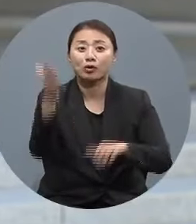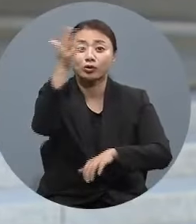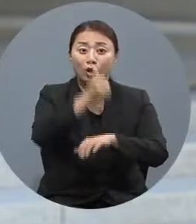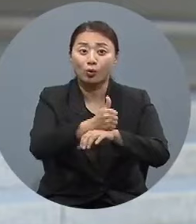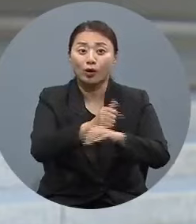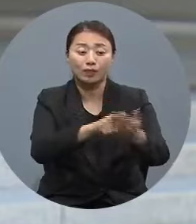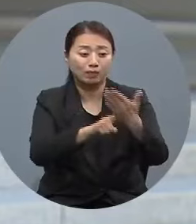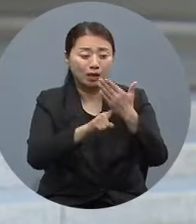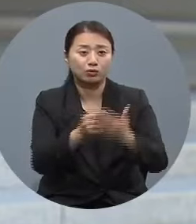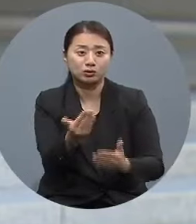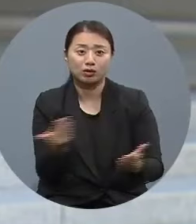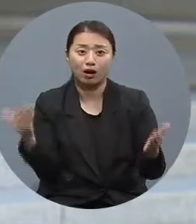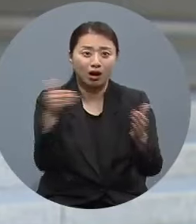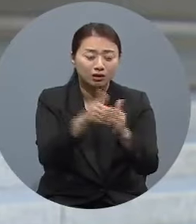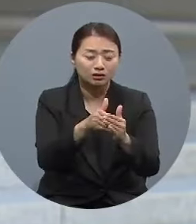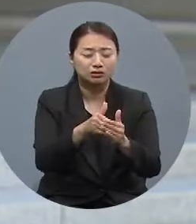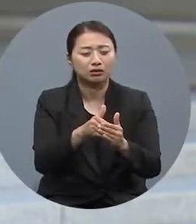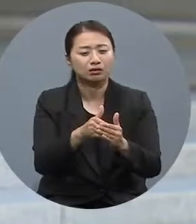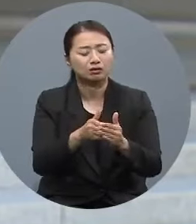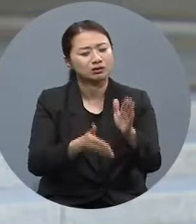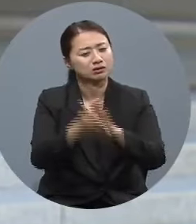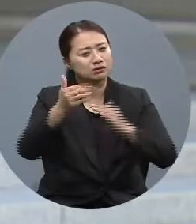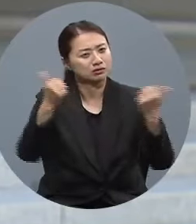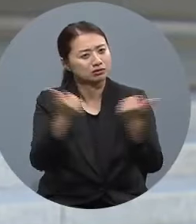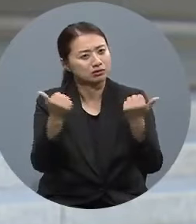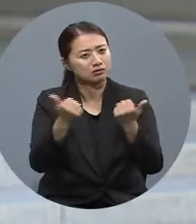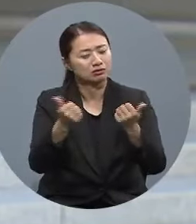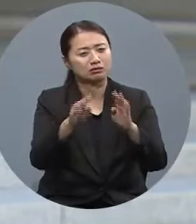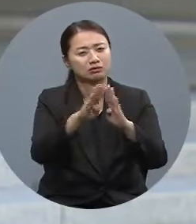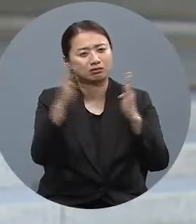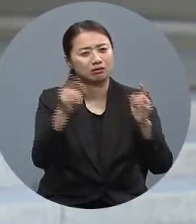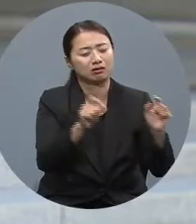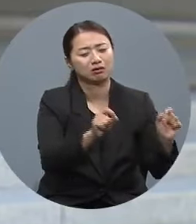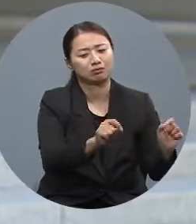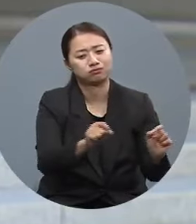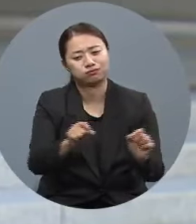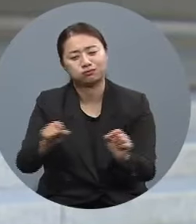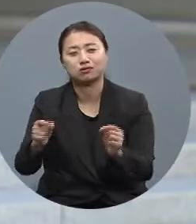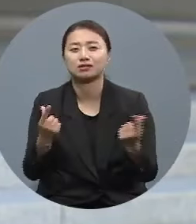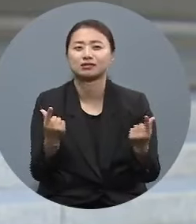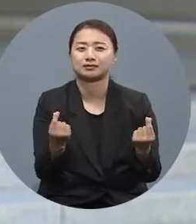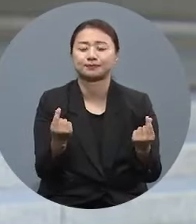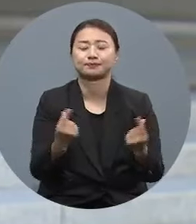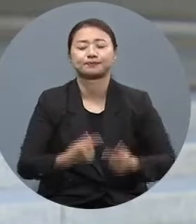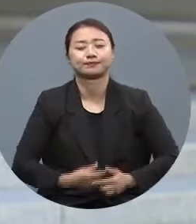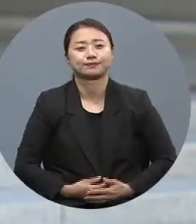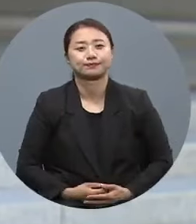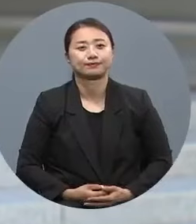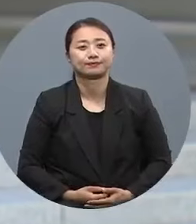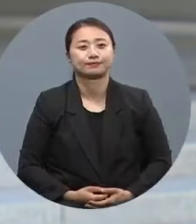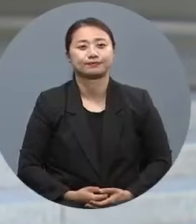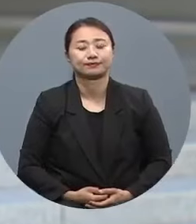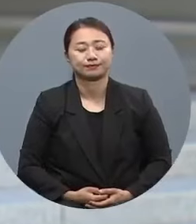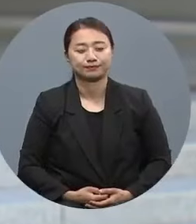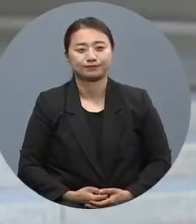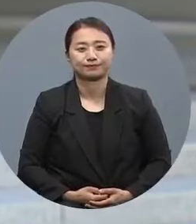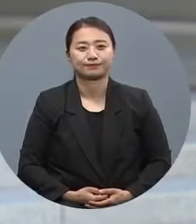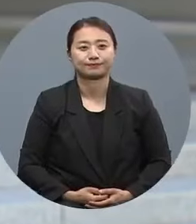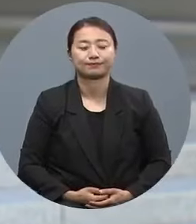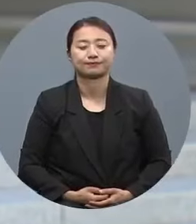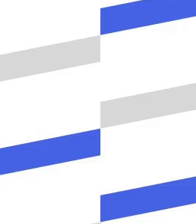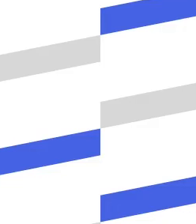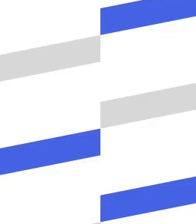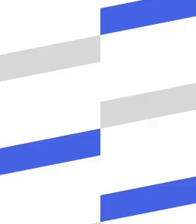결과가 나오기 전까지는 울산 시후의 개점 휴업 상태가 이어질 것으로 전망됩니다 MBC 뉴스